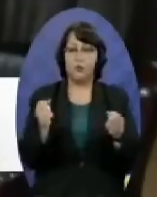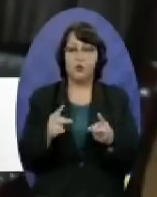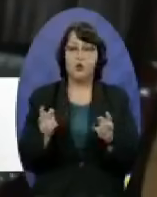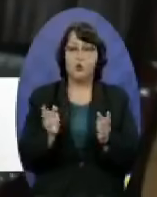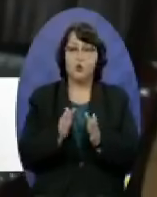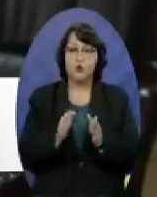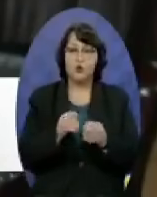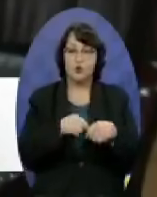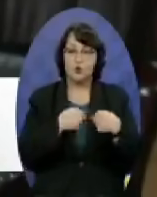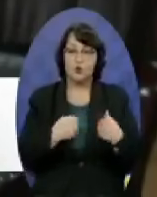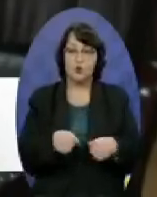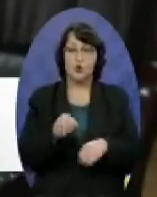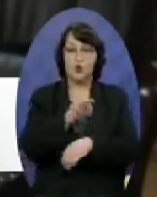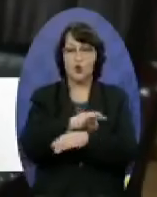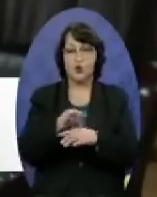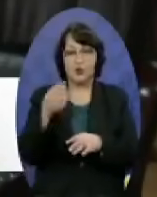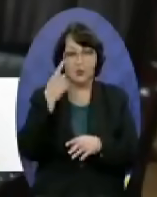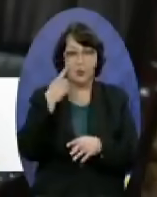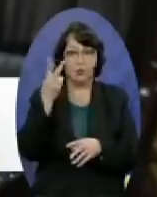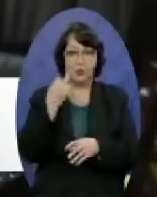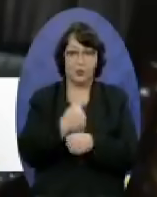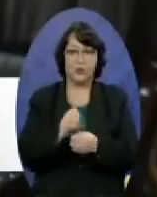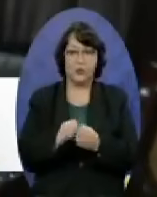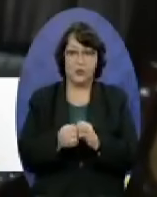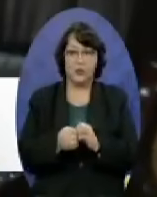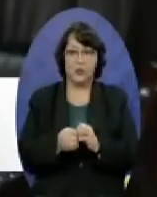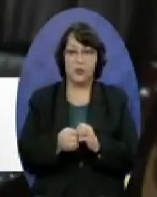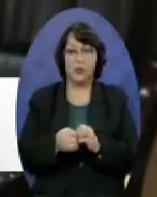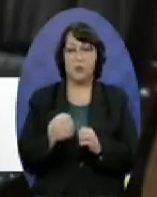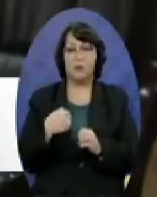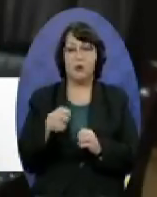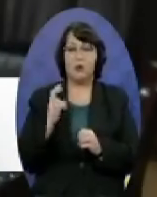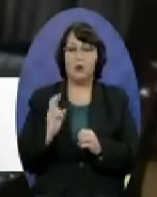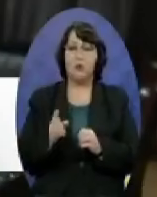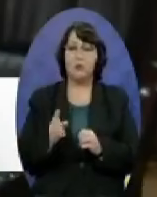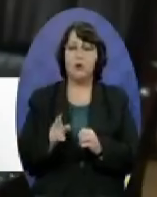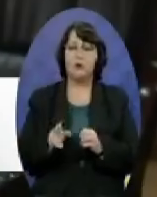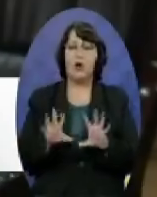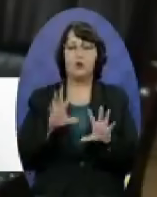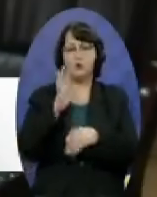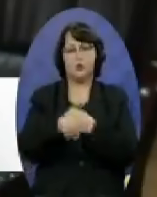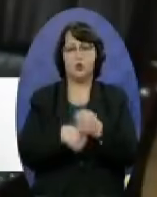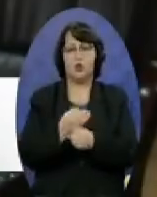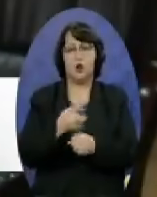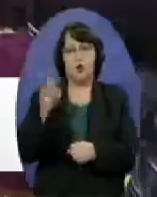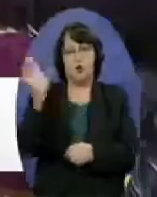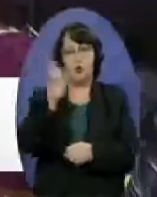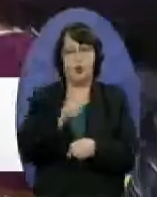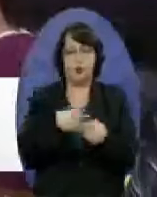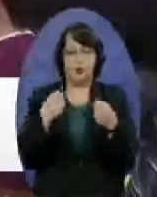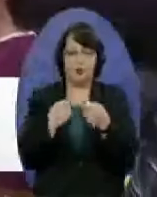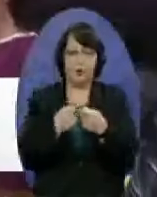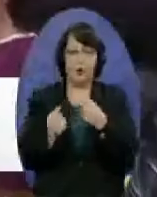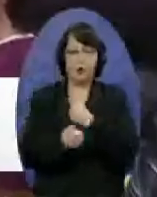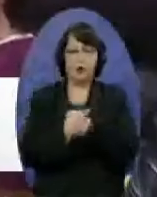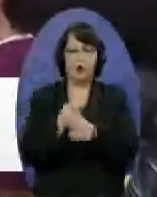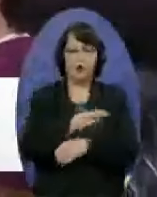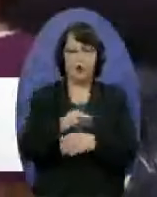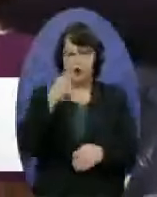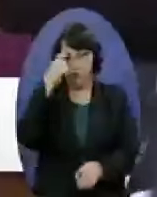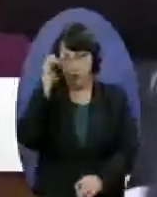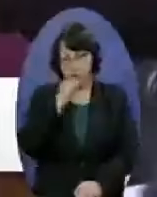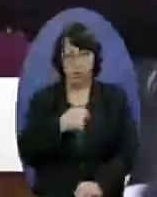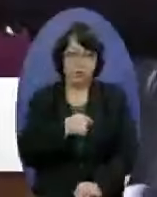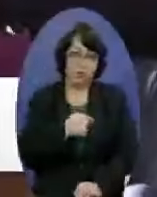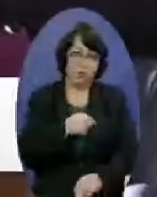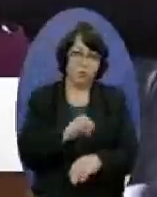хамтарч хэрэгжүүлэхээр олсон. Энэ маань бас Energy Resources компани маань 10 жилийн хойд зориулж хийгдсэн юм одоо онцлогтой төсөл байгаа. Манай улсад төрөлхийн